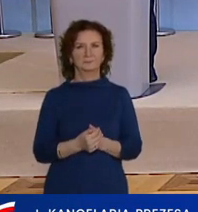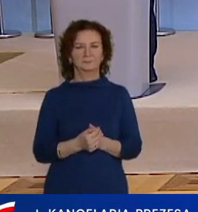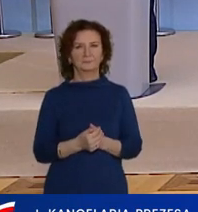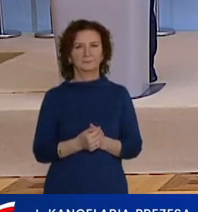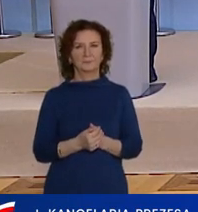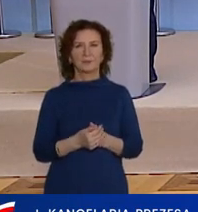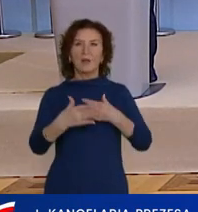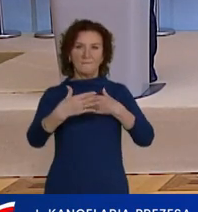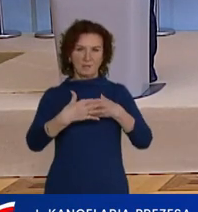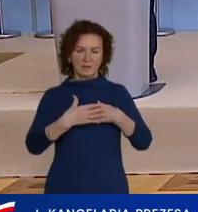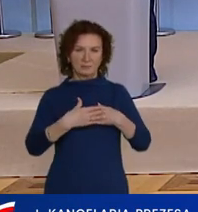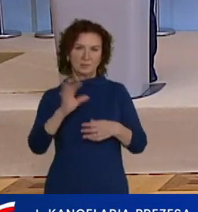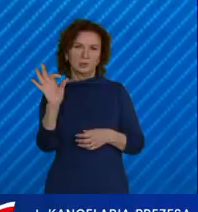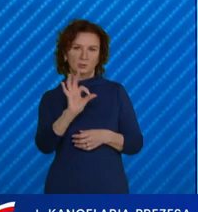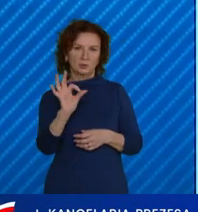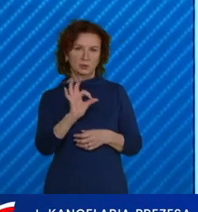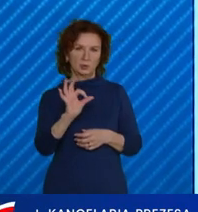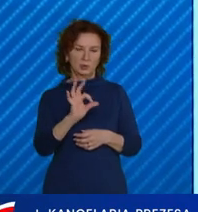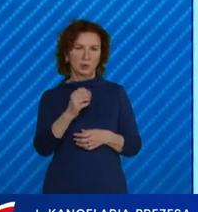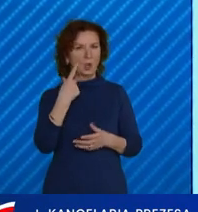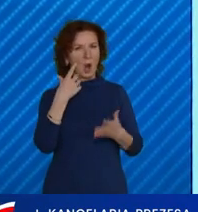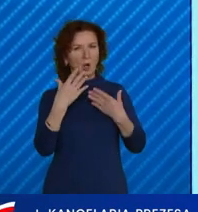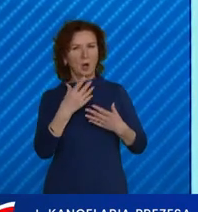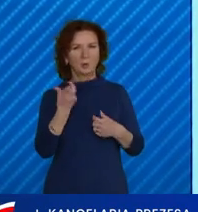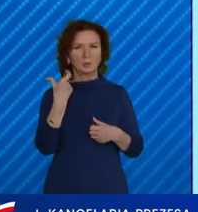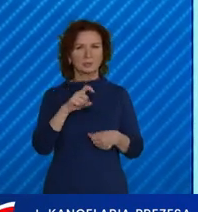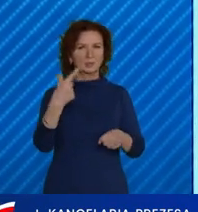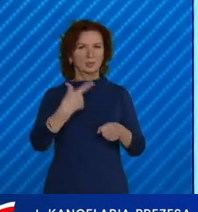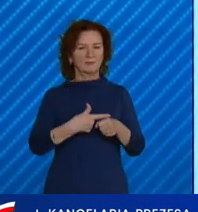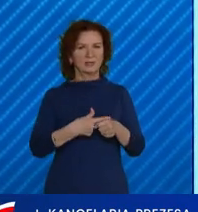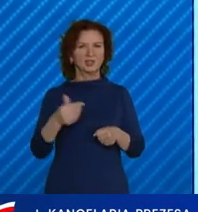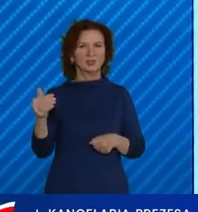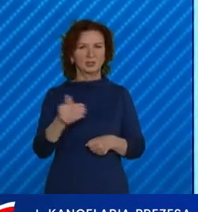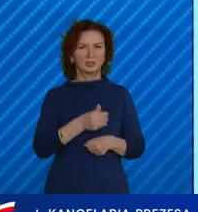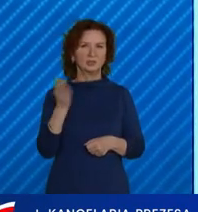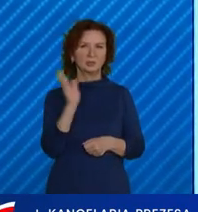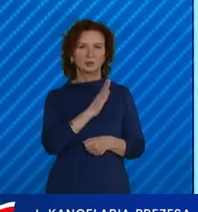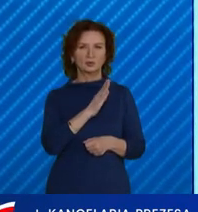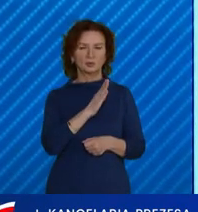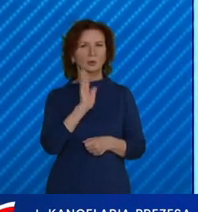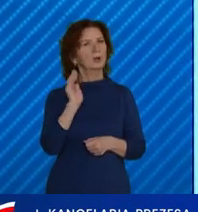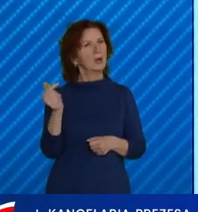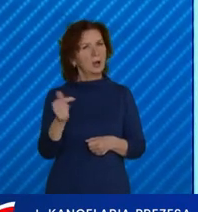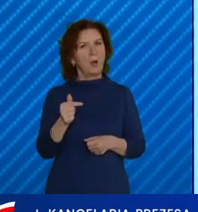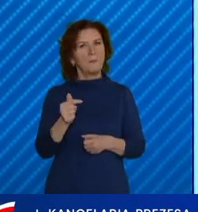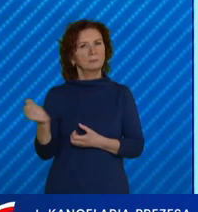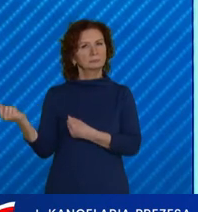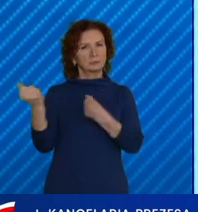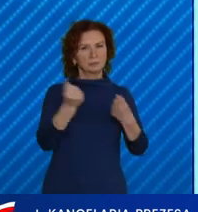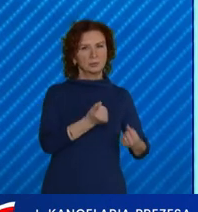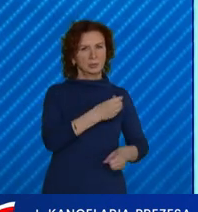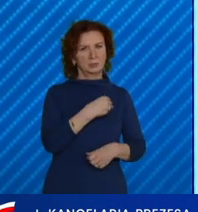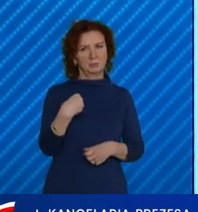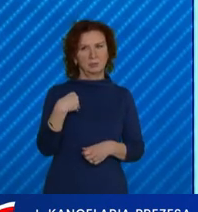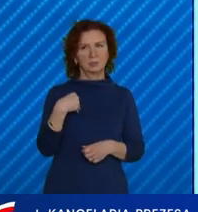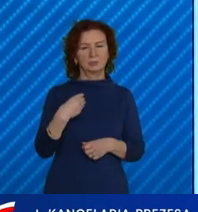W najbliższą środę około 120 tysięcy sztuk powinno przyjechać do